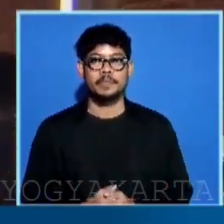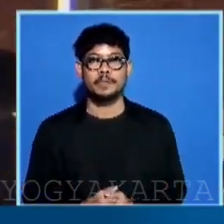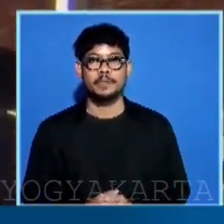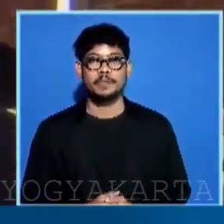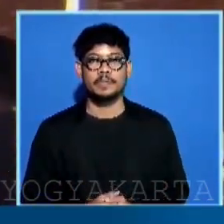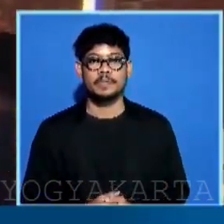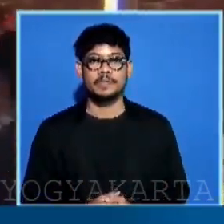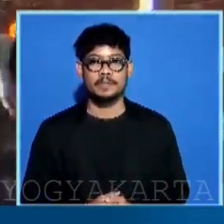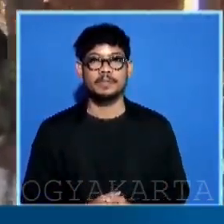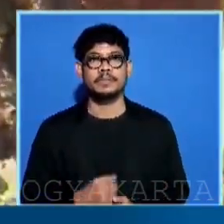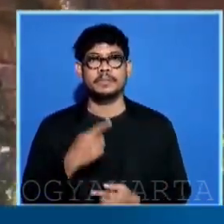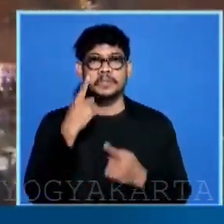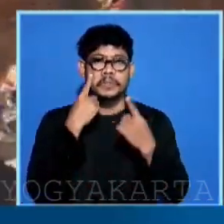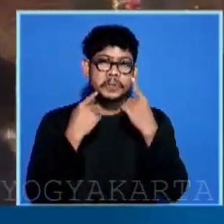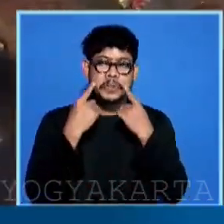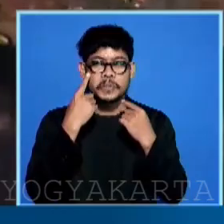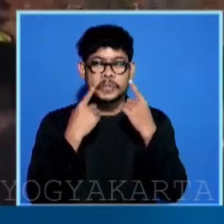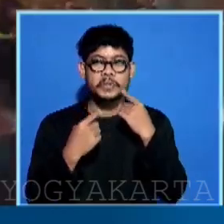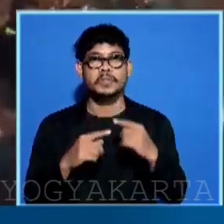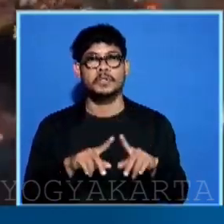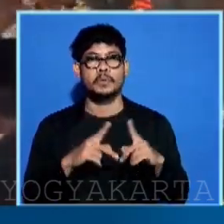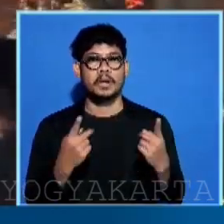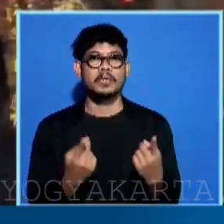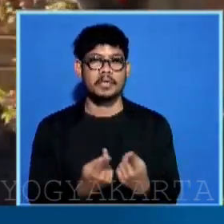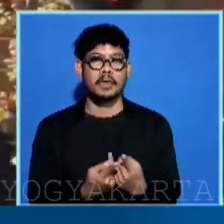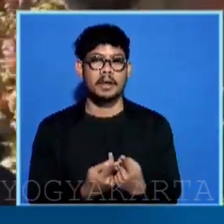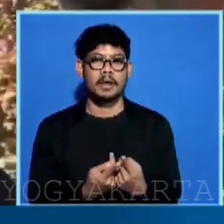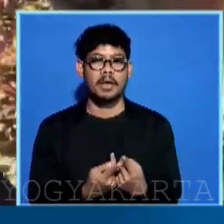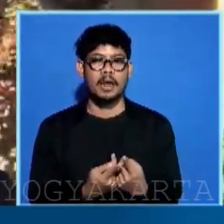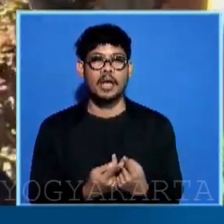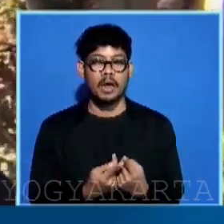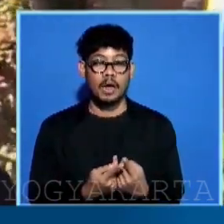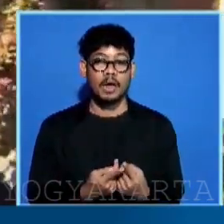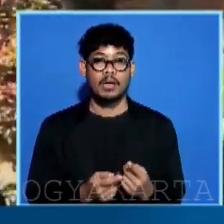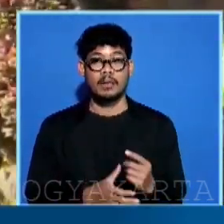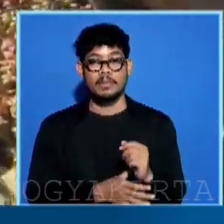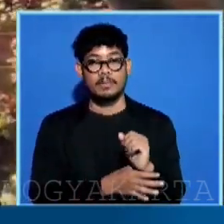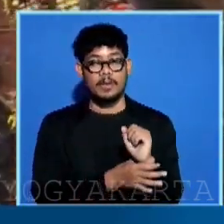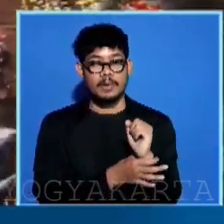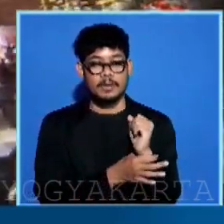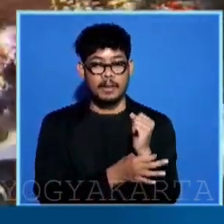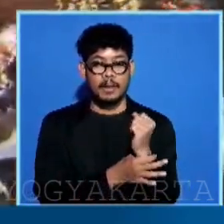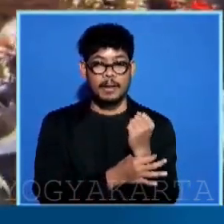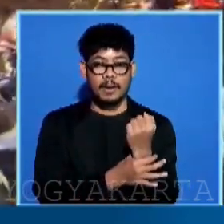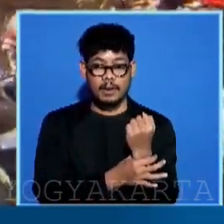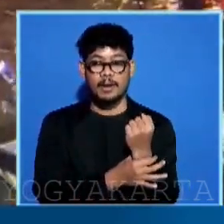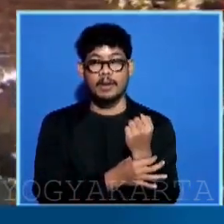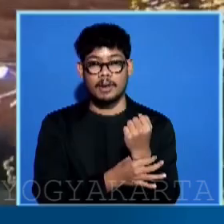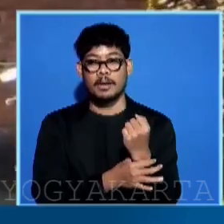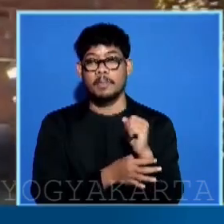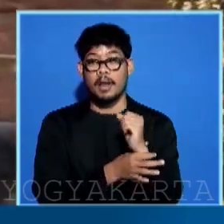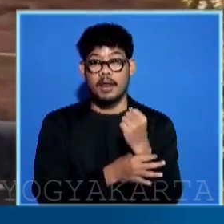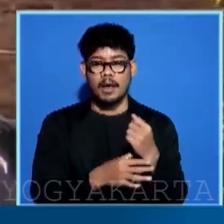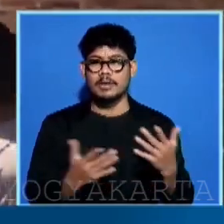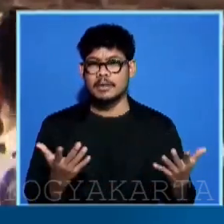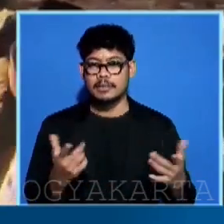Jerit tangis keluarga besar Mas Hudi Mujito warga Dusun Salam 1, Desa Salam, Kecamatan Grabak, Kabupaten Magelang, Jawa Tengah pun